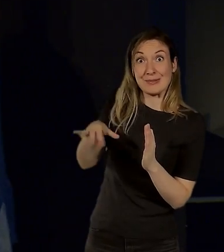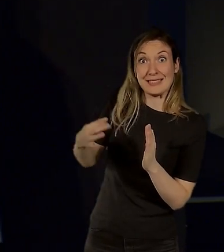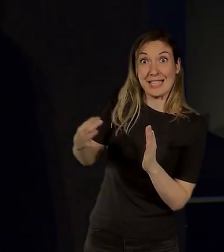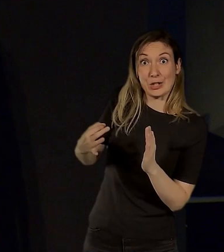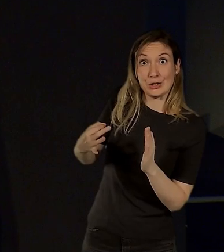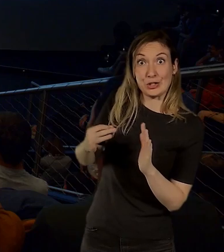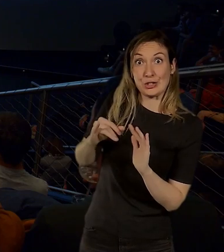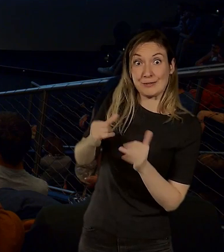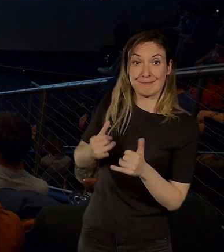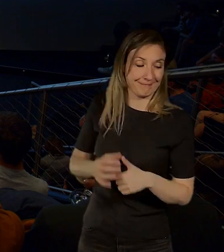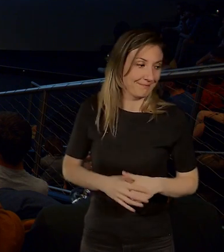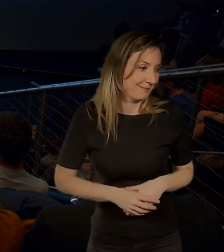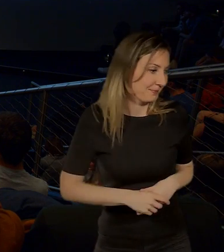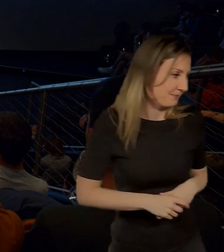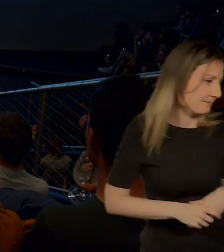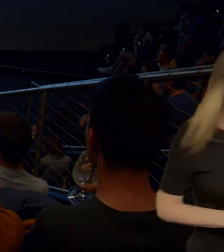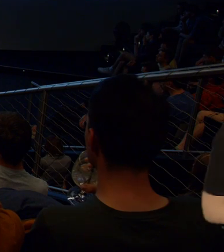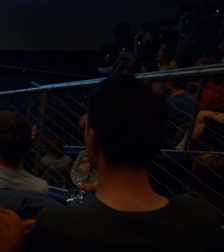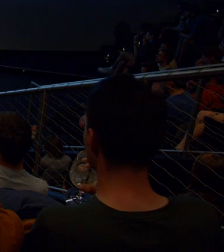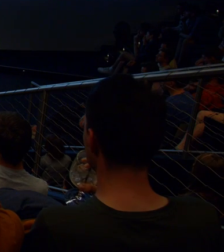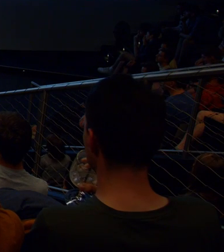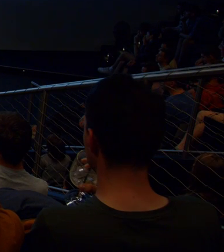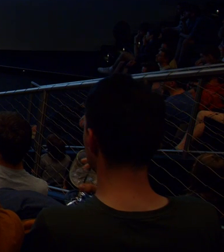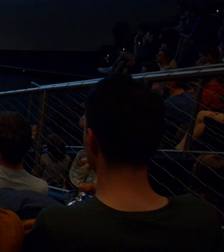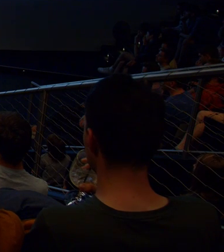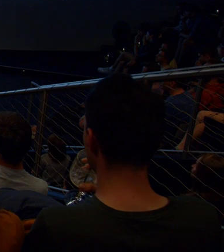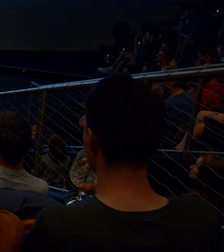Určitě. Super. Tak prostor je tvůj.